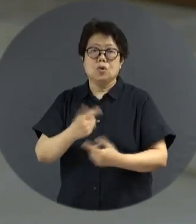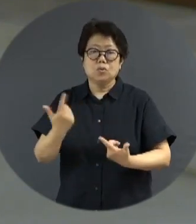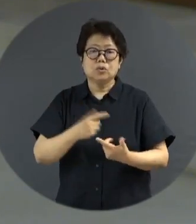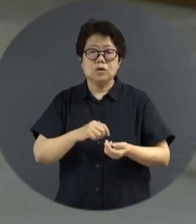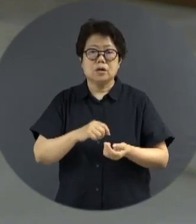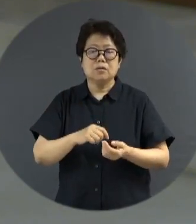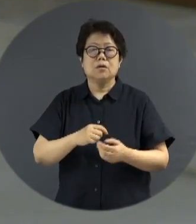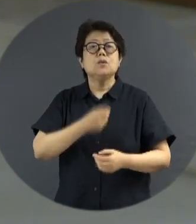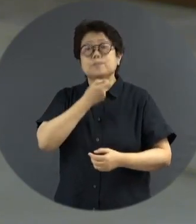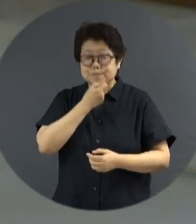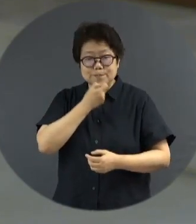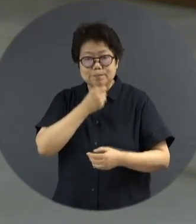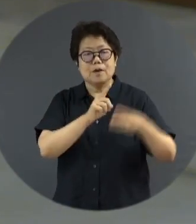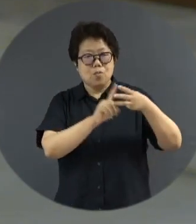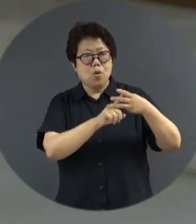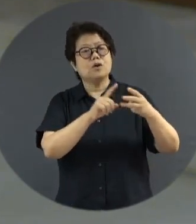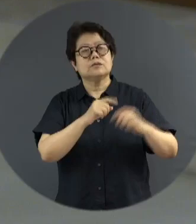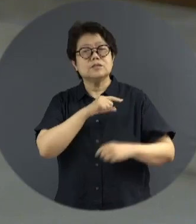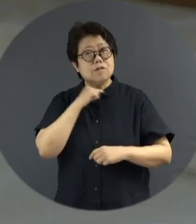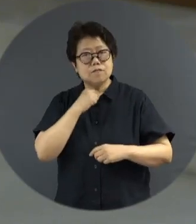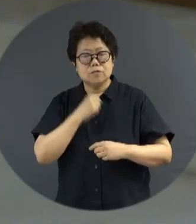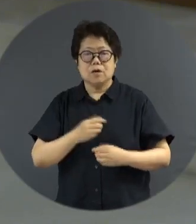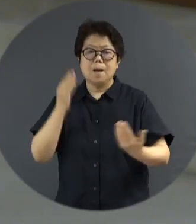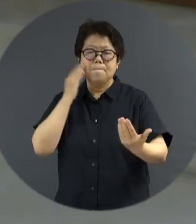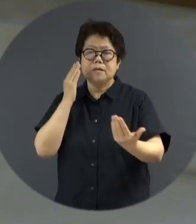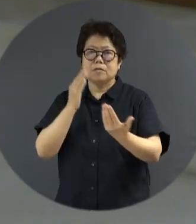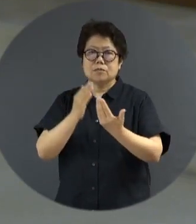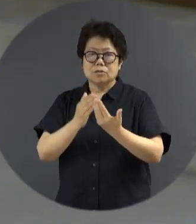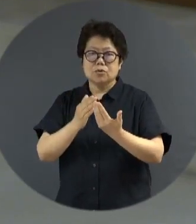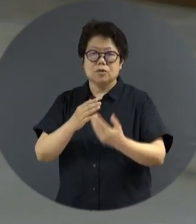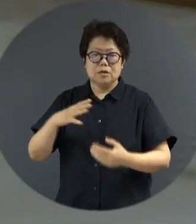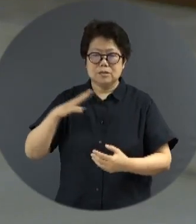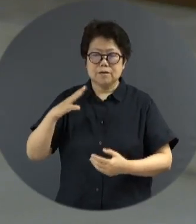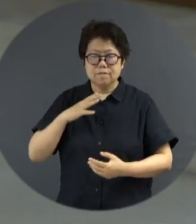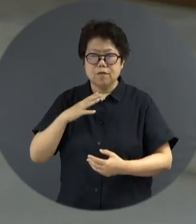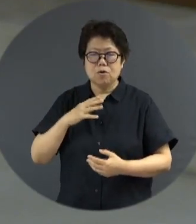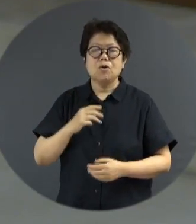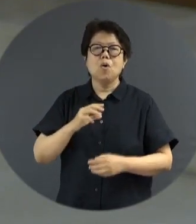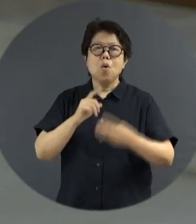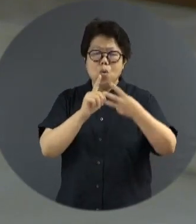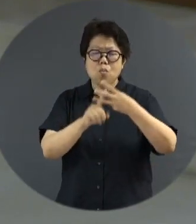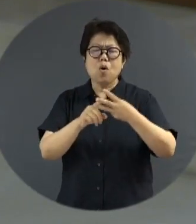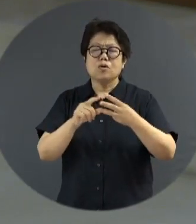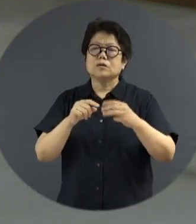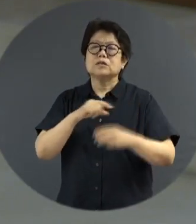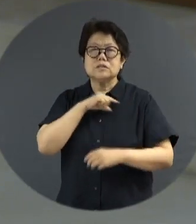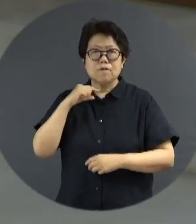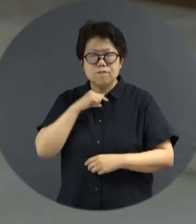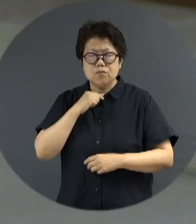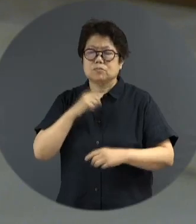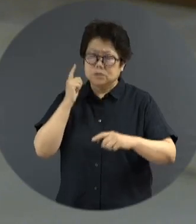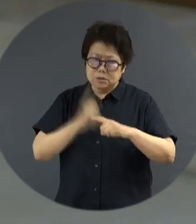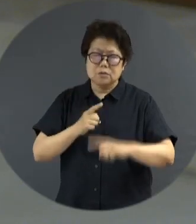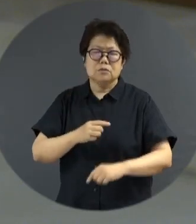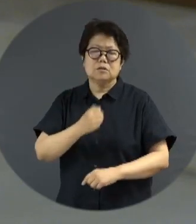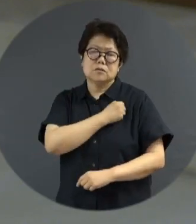呢欣赏他。面对这种情况，相信过程里面呢王神父是辛苦的。不过当他后